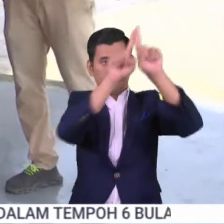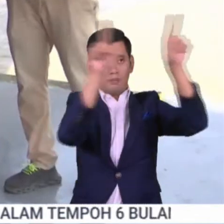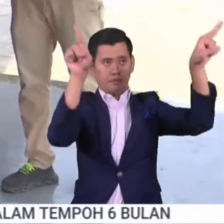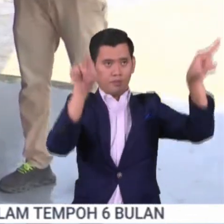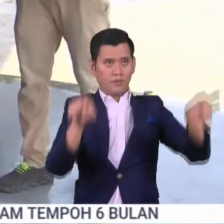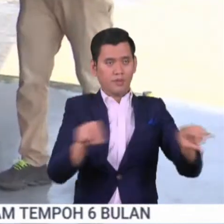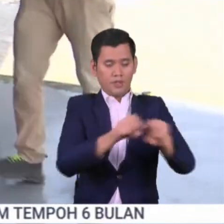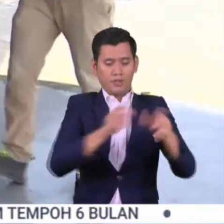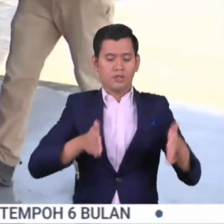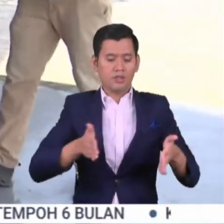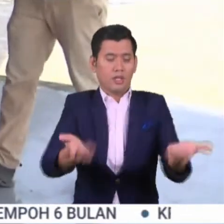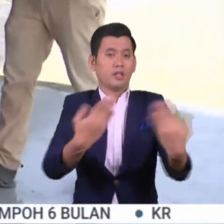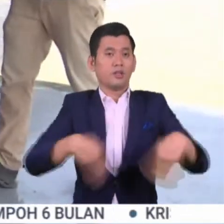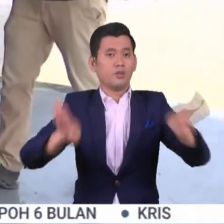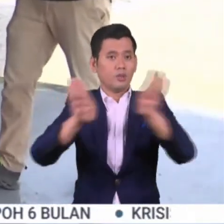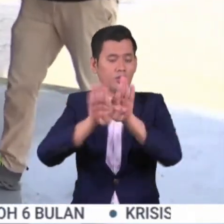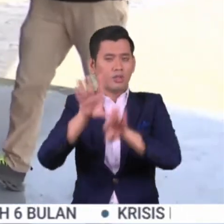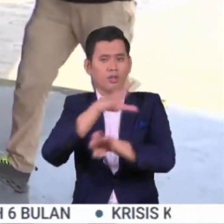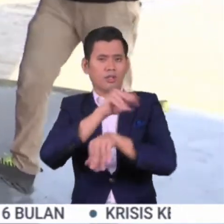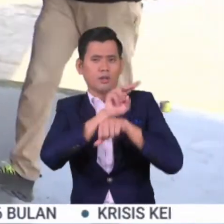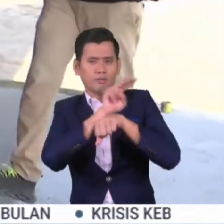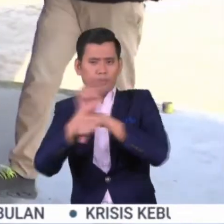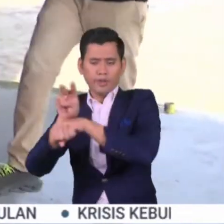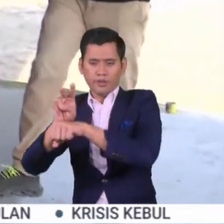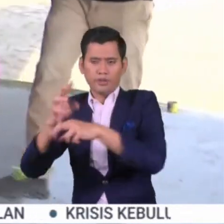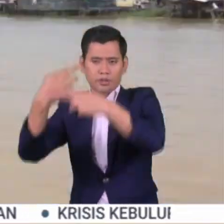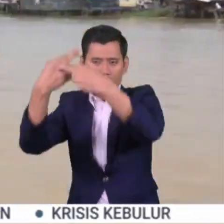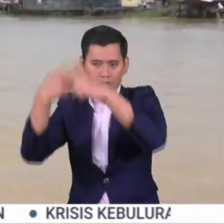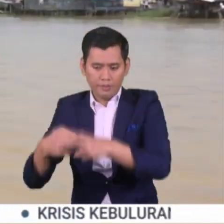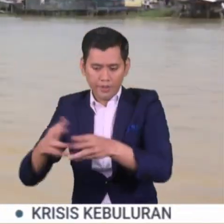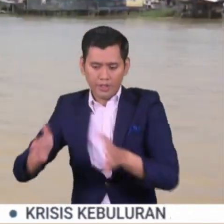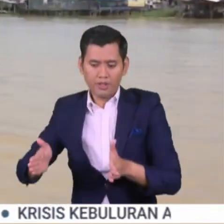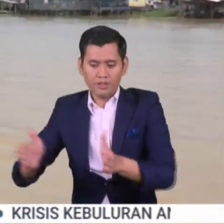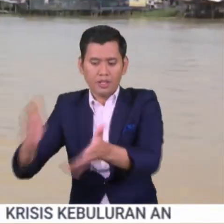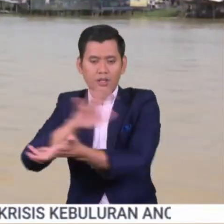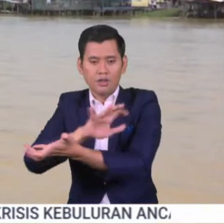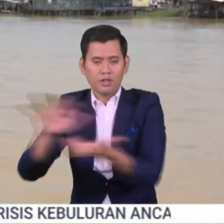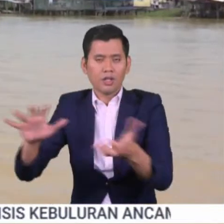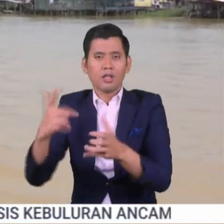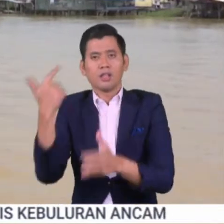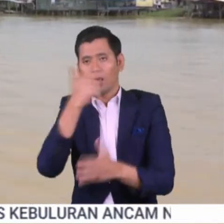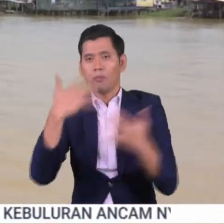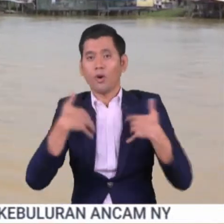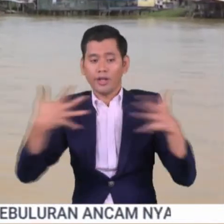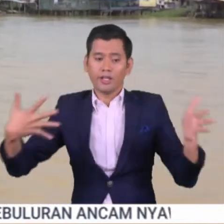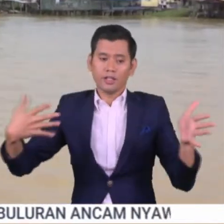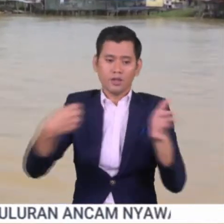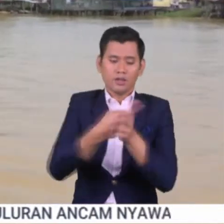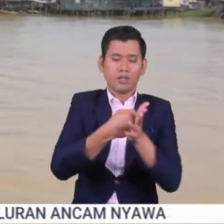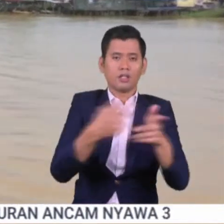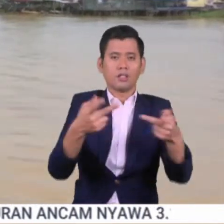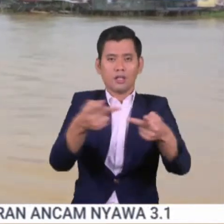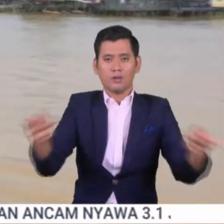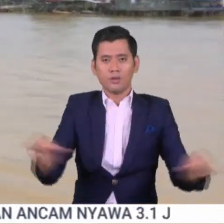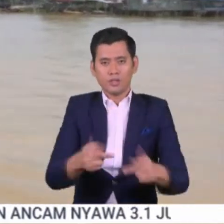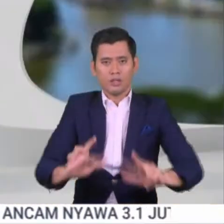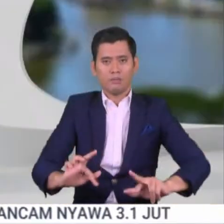yang ditutup, memantau serta memperbaiki jalan yang rosak bagi mengelak insiden bahaya di kawasan tapak